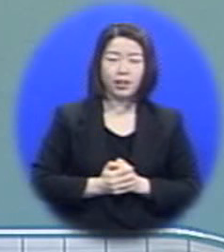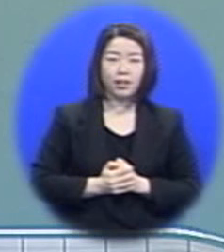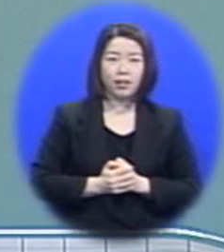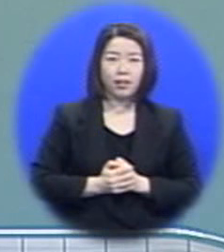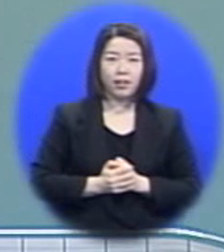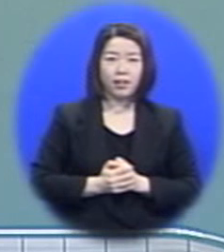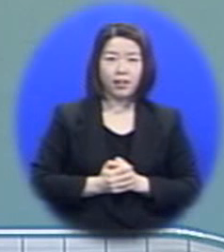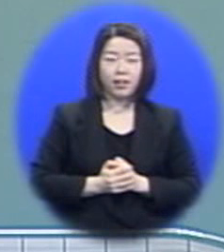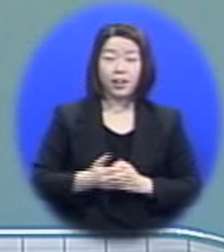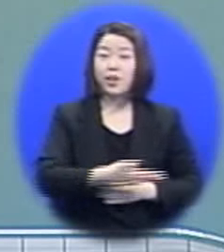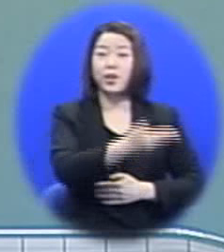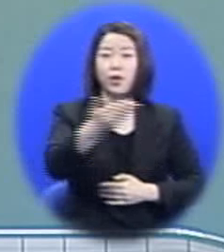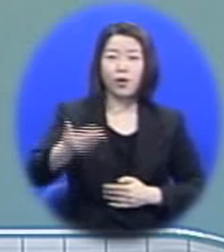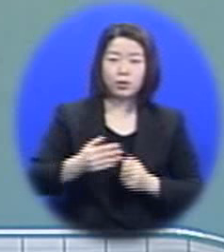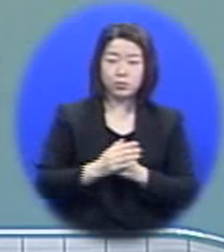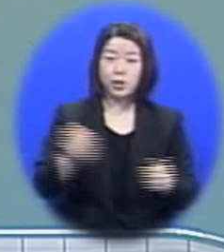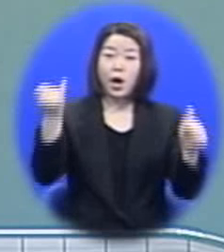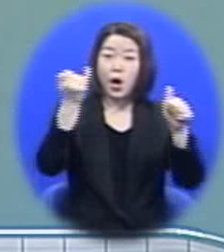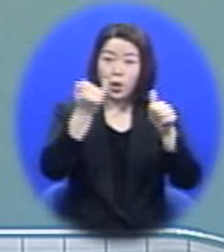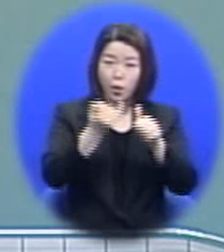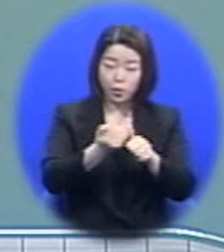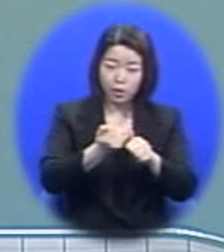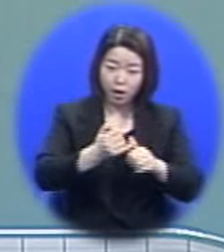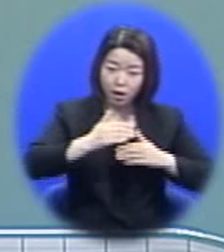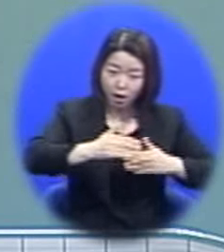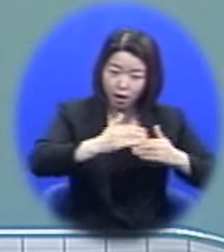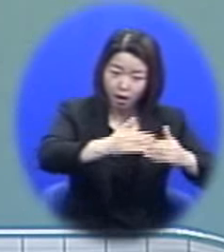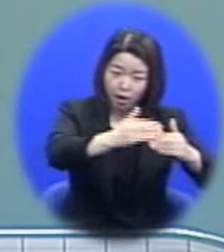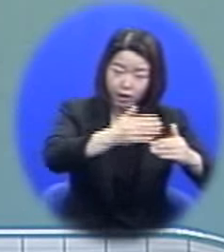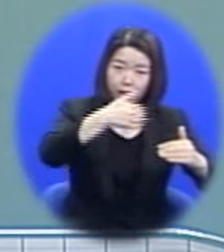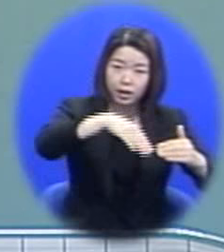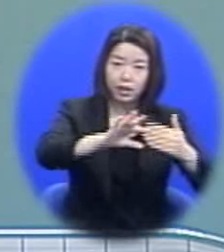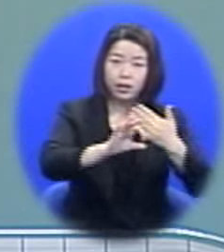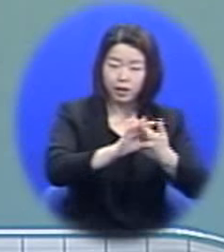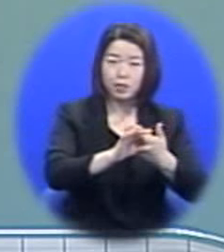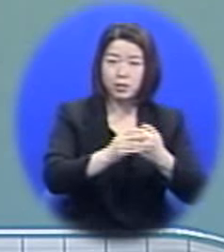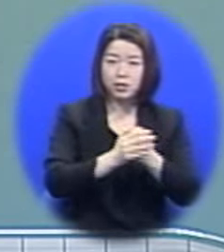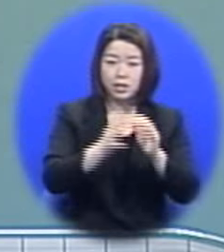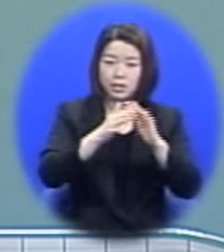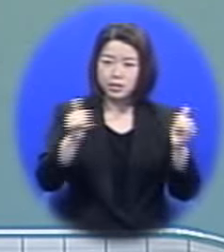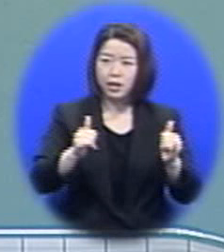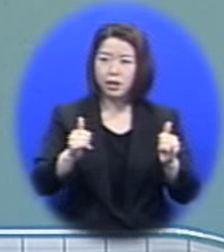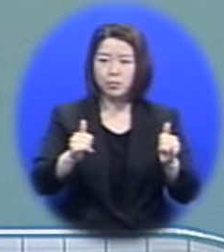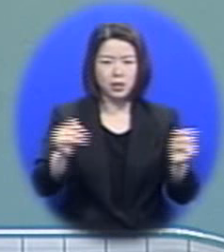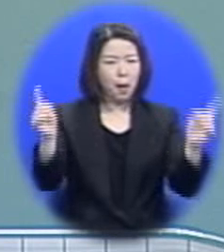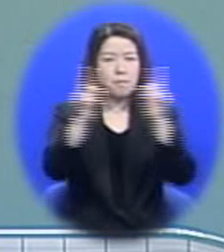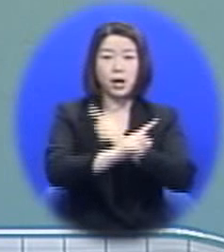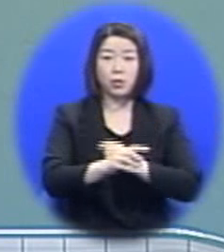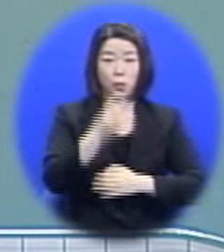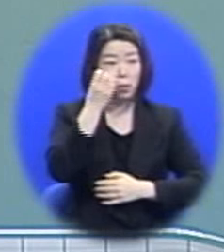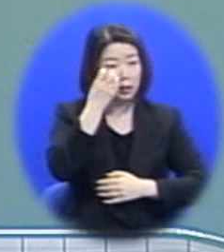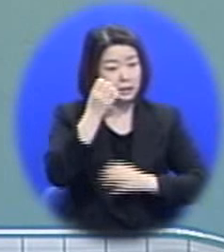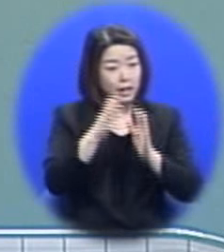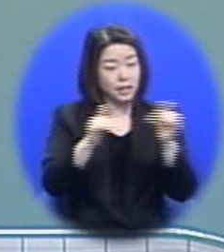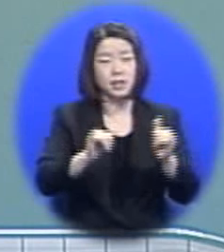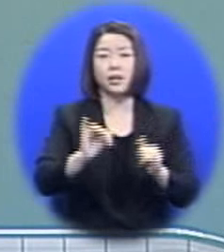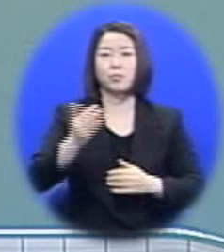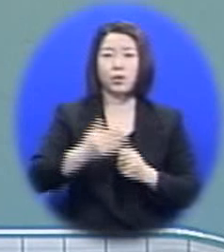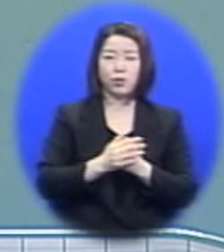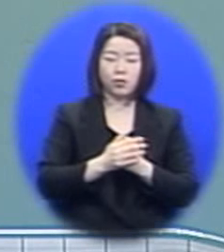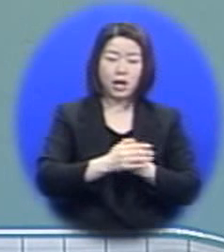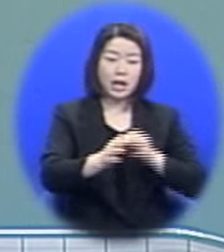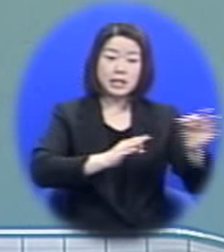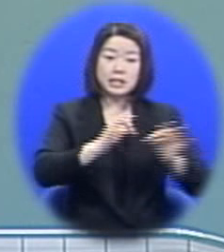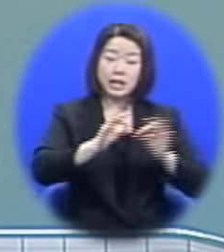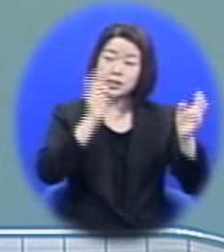하여튼 여러분 결혼할 단계쯤 되면요. 사람들이 이렇게 확 바뀌어요. 이상한 사람이 돼요. 장사 이렇게 하면 다